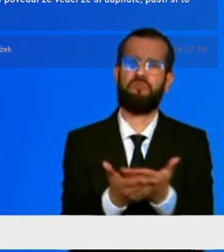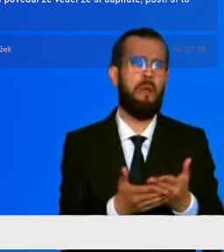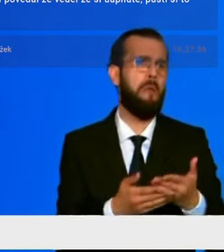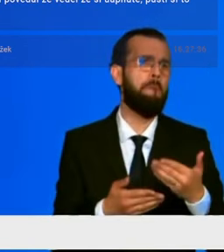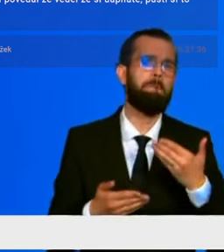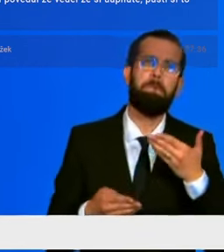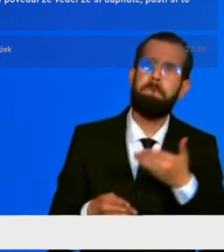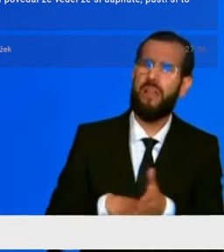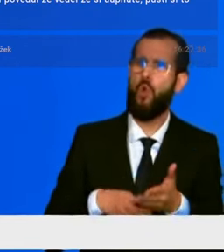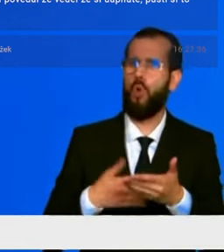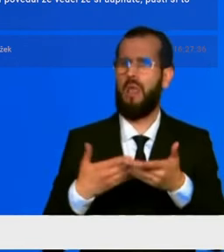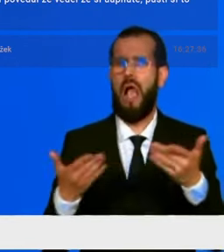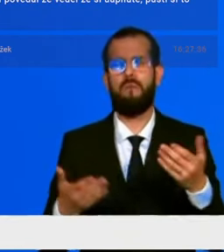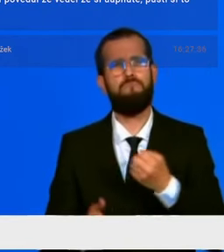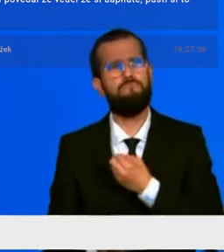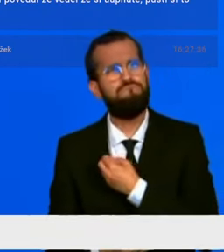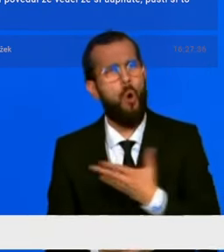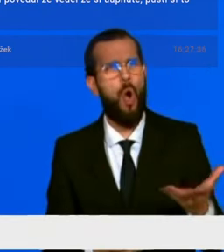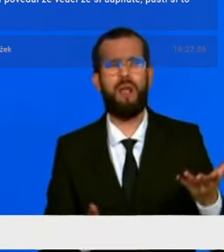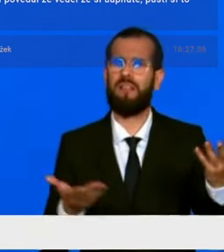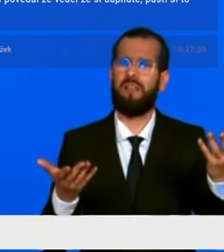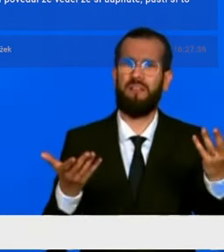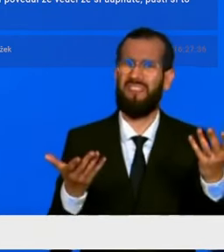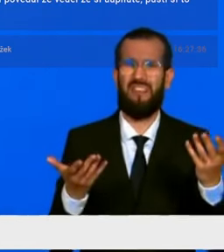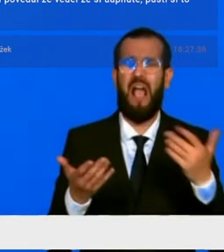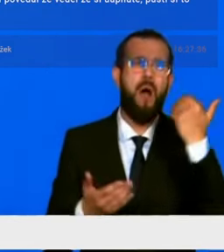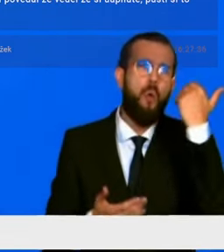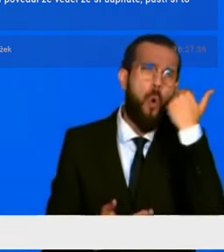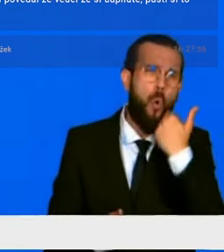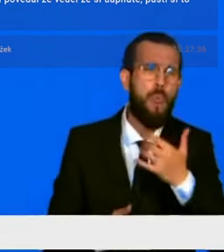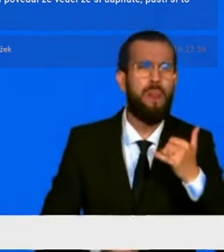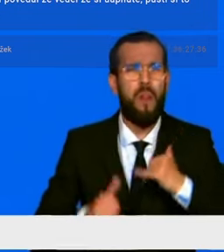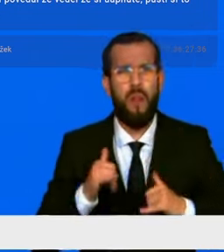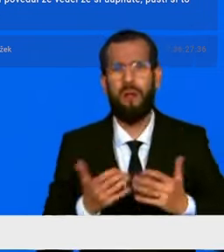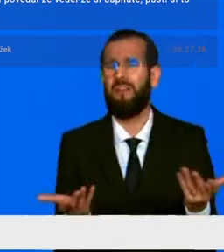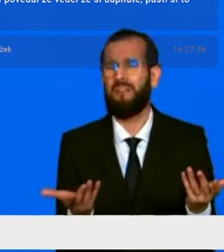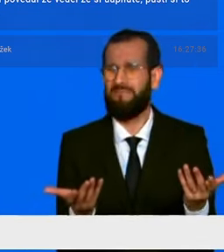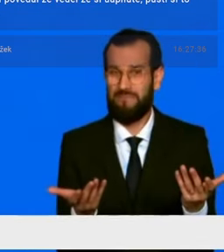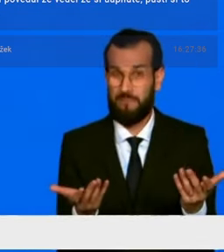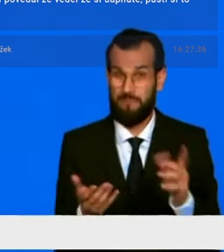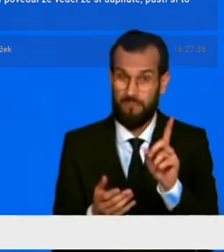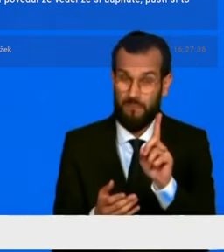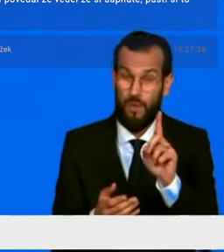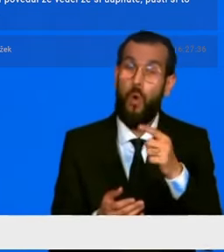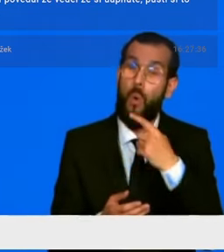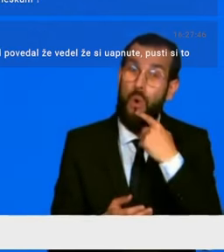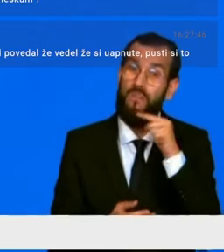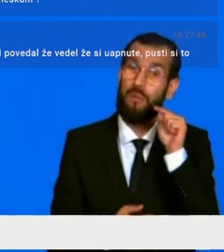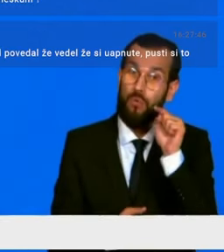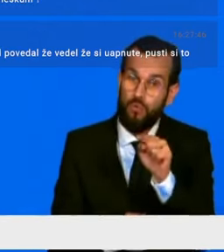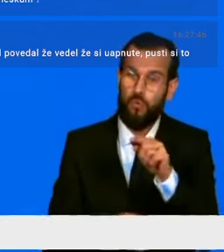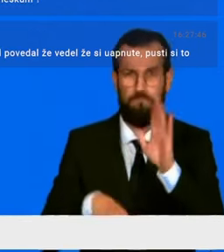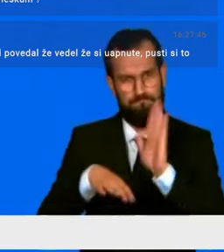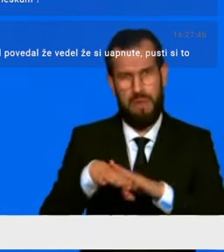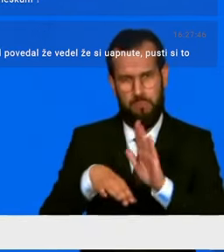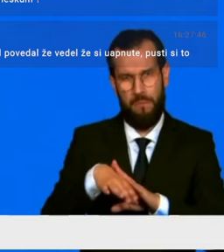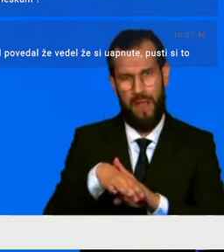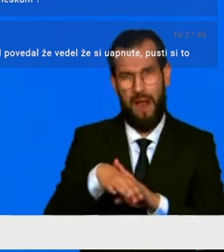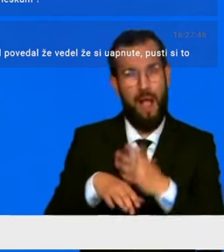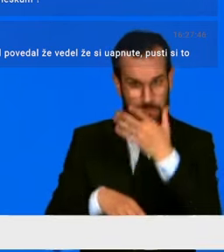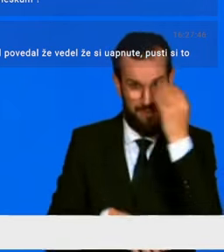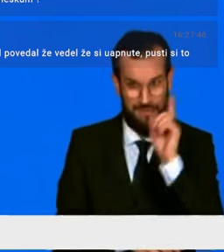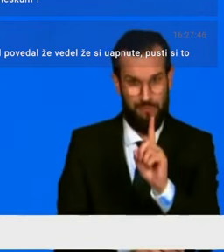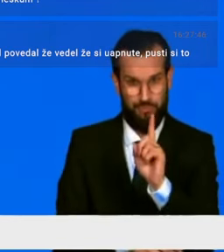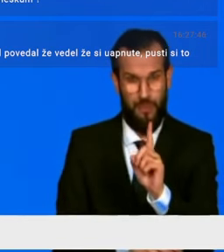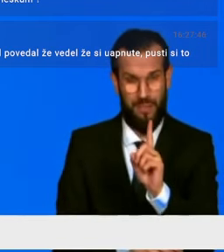milionári Alebo sú to ako vy hovoríte pán Pellegrini ľudia práce takže toto je moja akoby moja pripomienka Len aby sme nezabudli